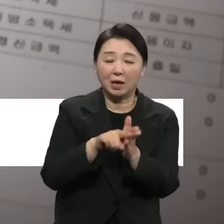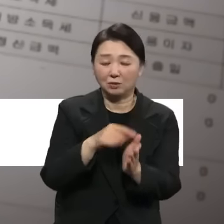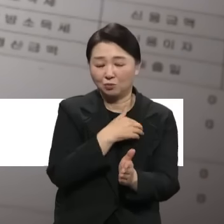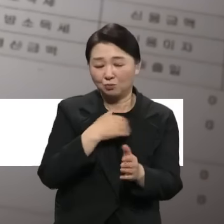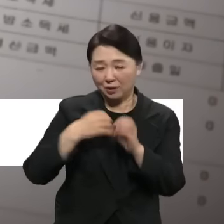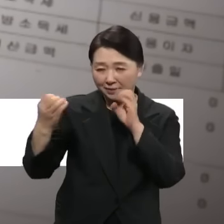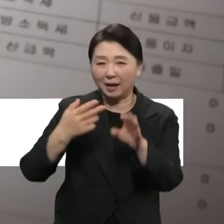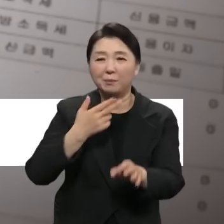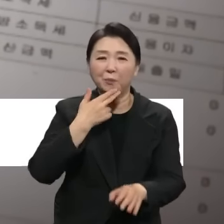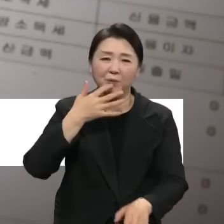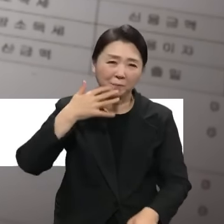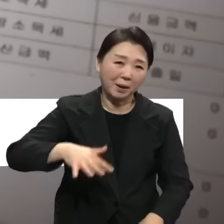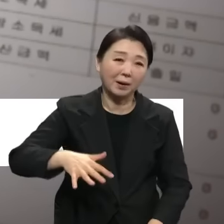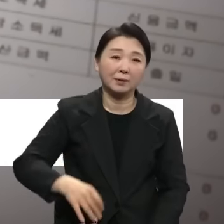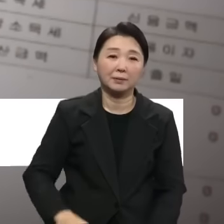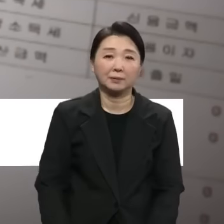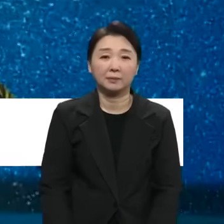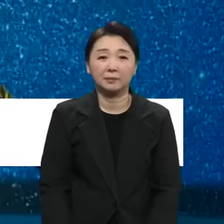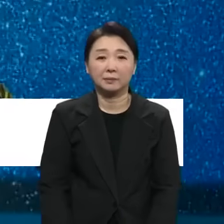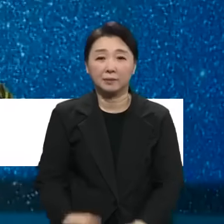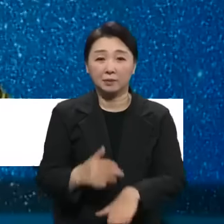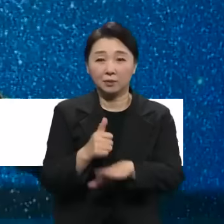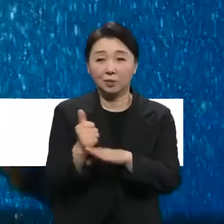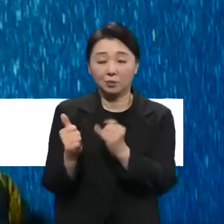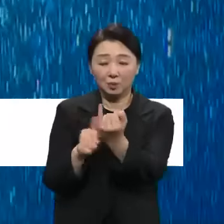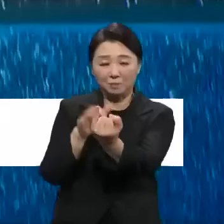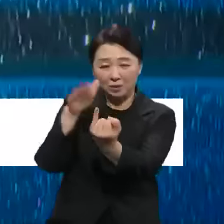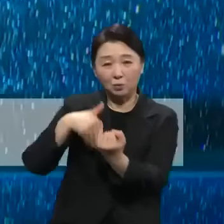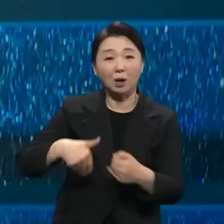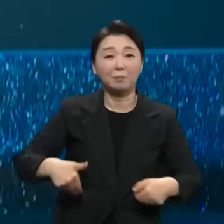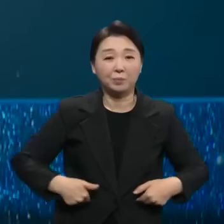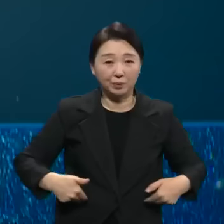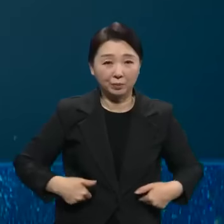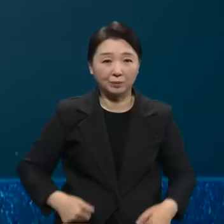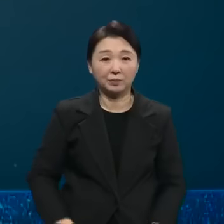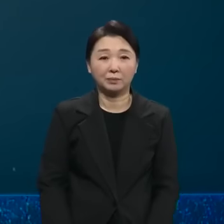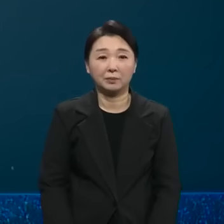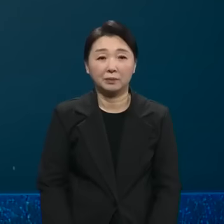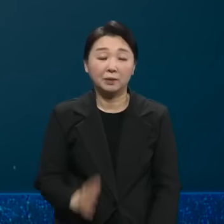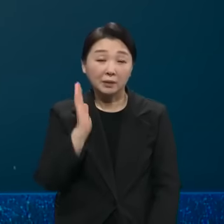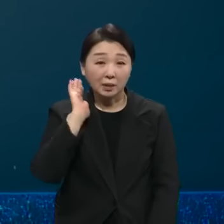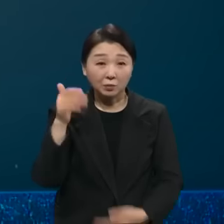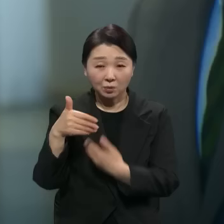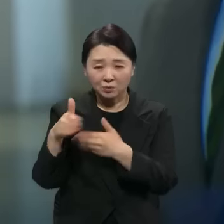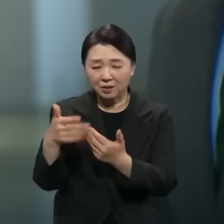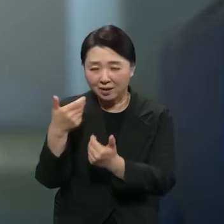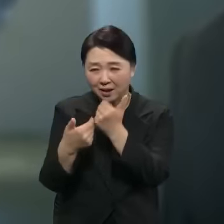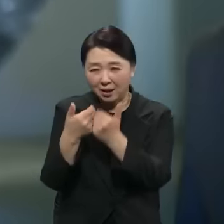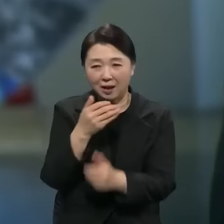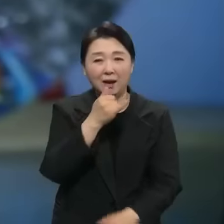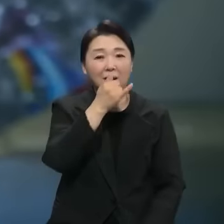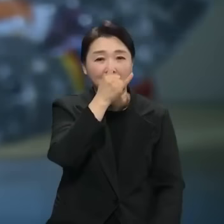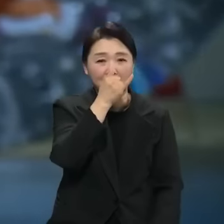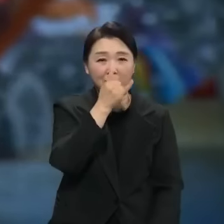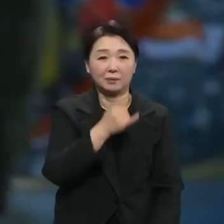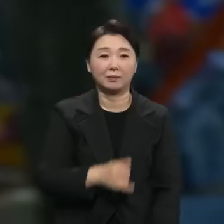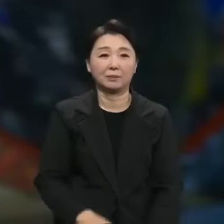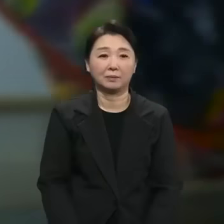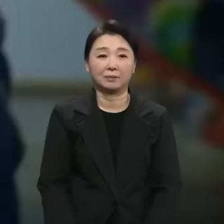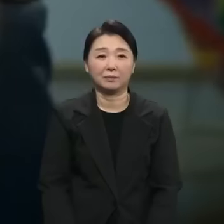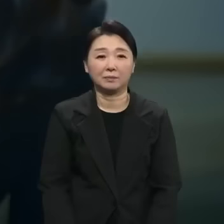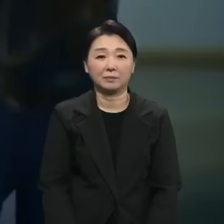것으로 파악됐습니다. 그래서 김 여사 소환이 필요하다고 판단했고 대통령실과의 갈등설까지 불거진 것으로